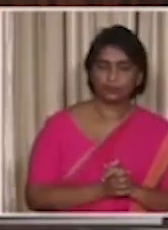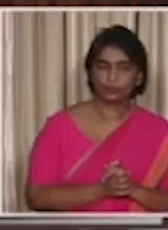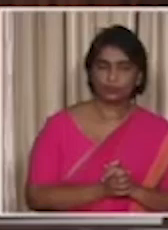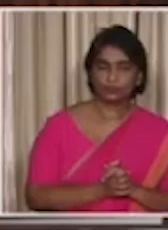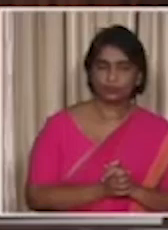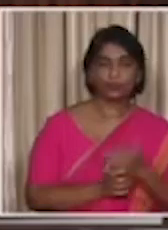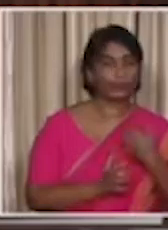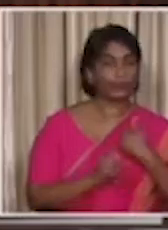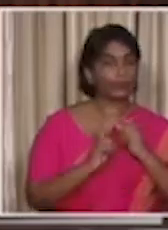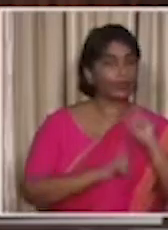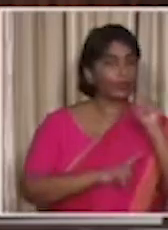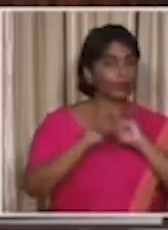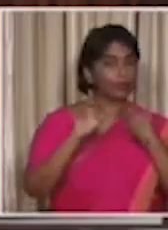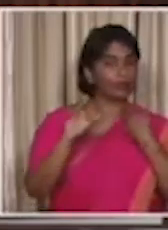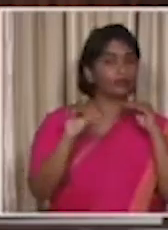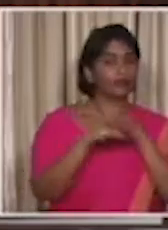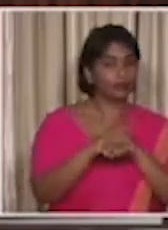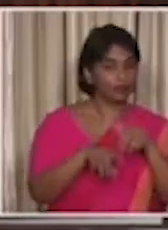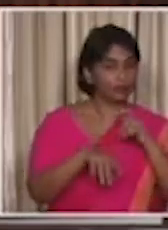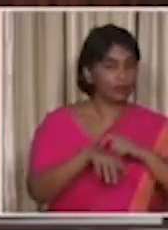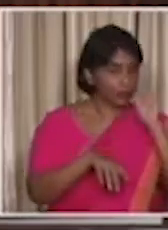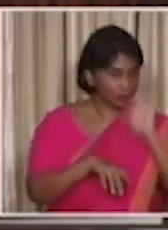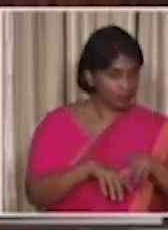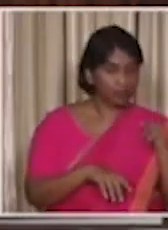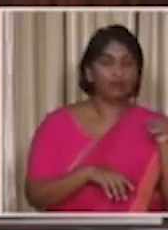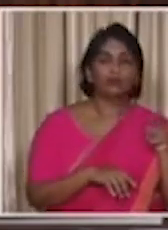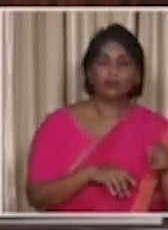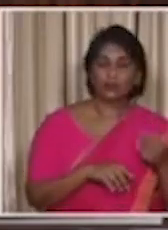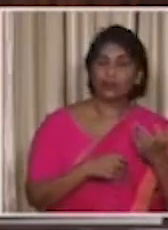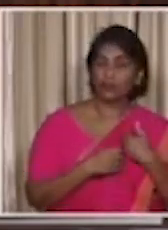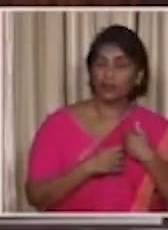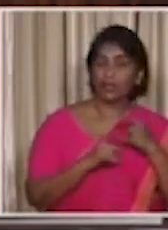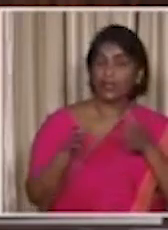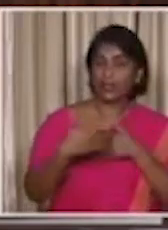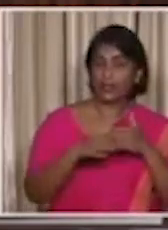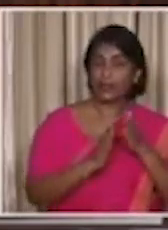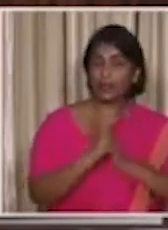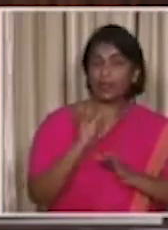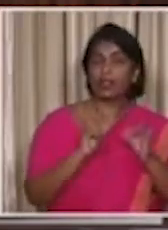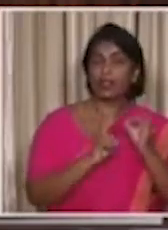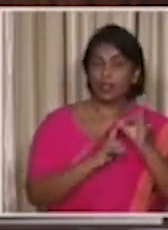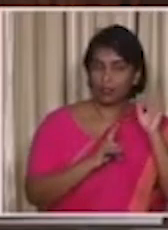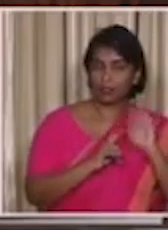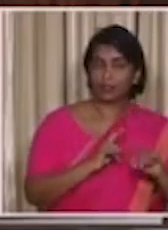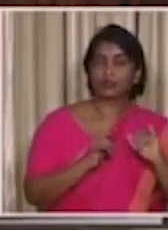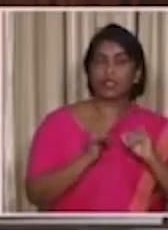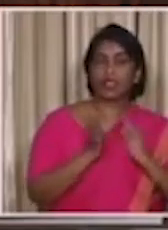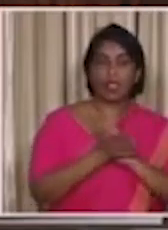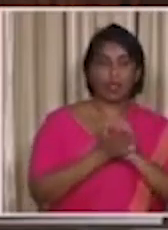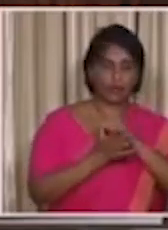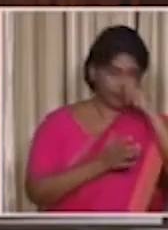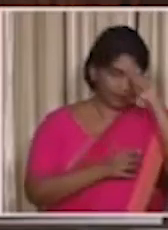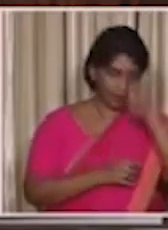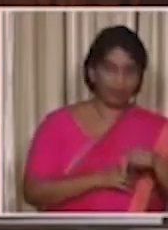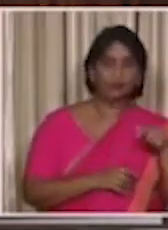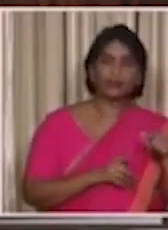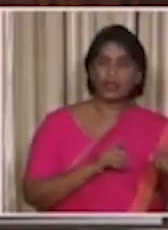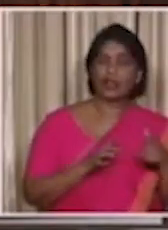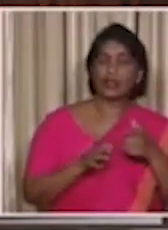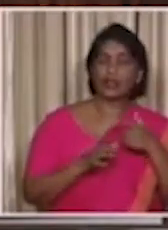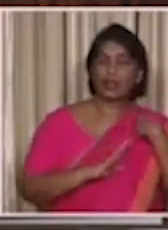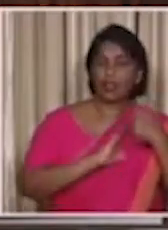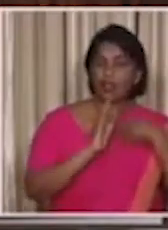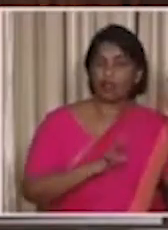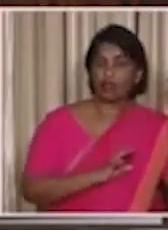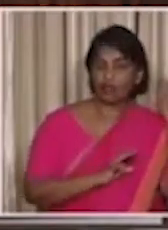මම පාර්ලිමේන්තුවට තේරීපත් වූ අවස්ථාවේදී මගේ කැබිනට් අමාත්‍යවරයා වූ ඒ.සී.ඒ. සමීර් මහතායි ලාංකේය